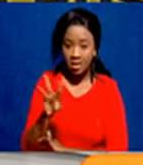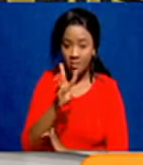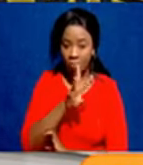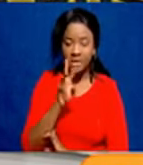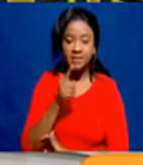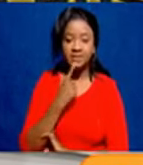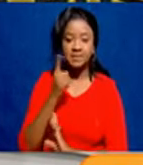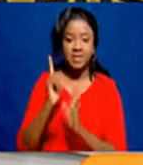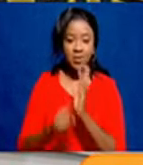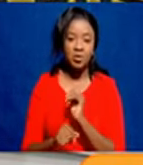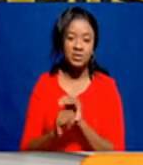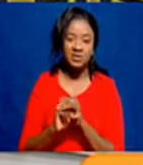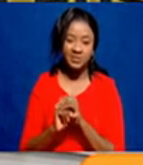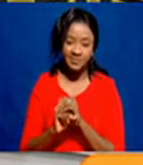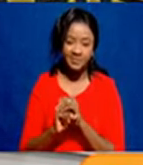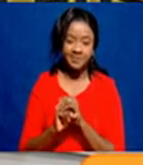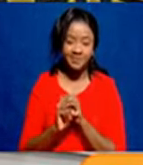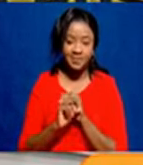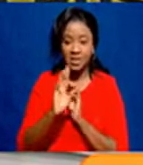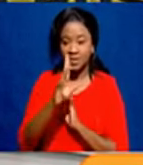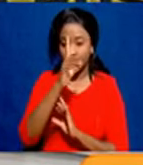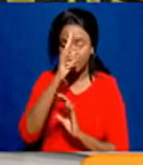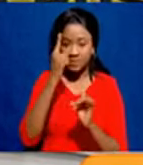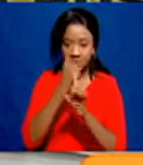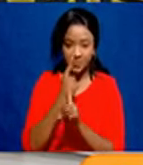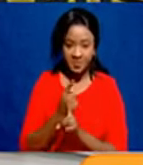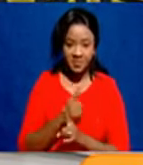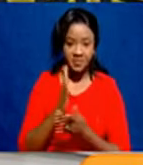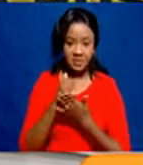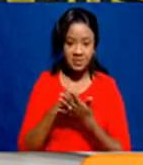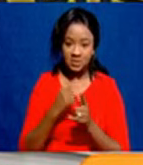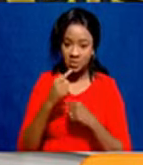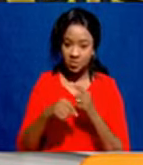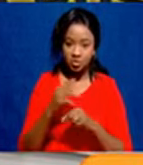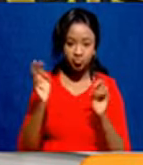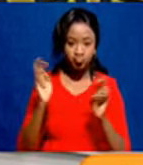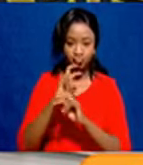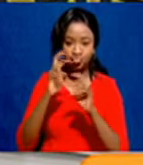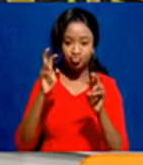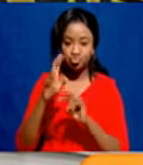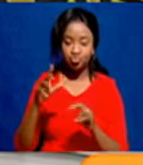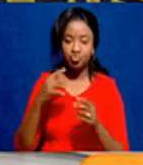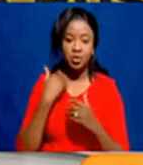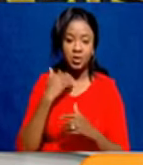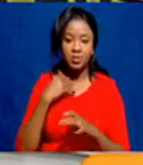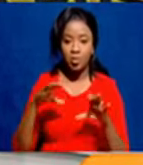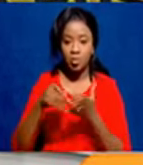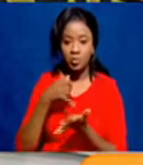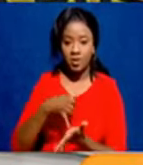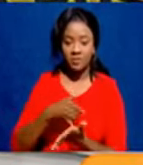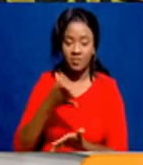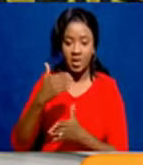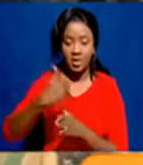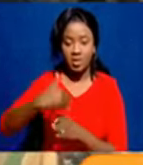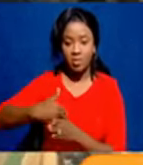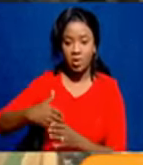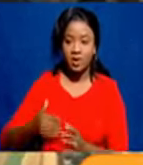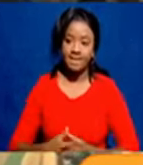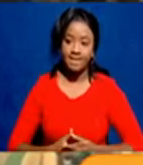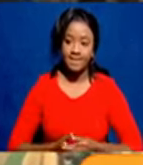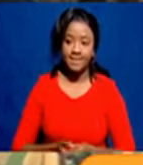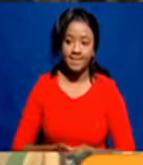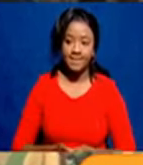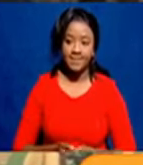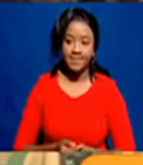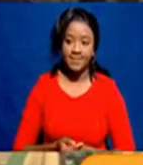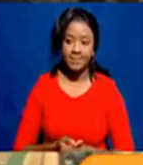Ngaruya amesema maafisa usalama kutoka vitengo tofauti wanaendelea kuwasaka wahusika katika eneo hilo la mpaka.